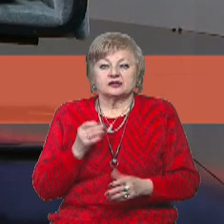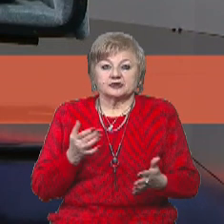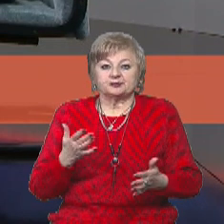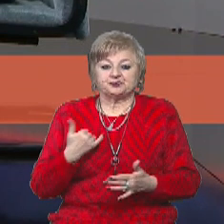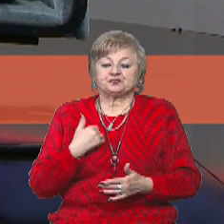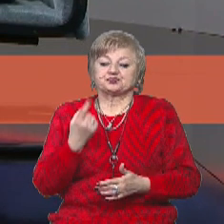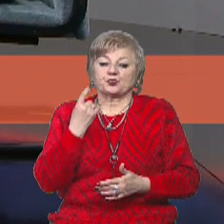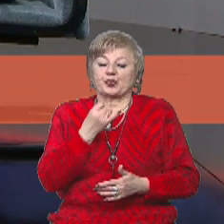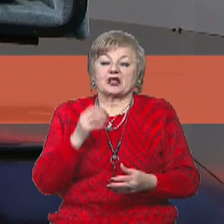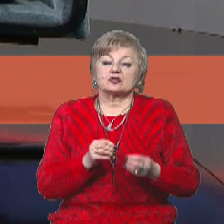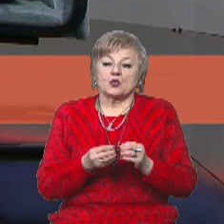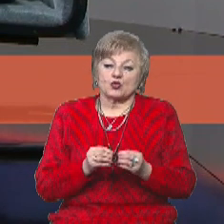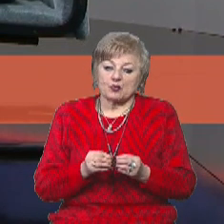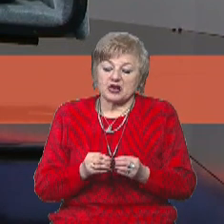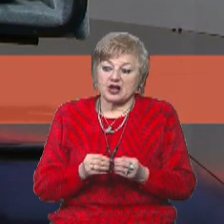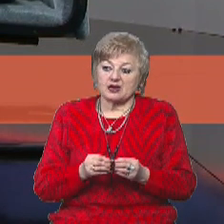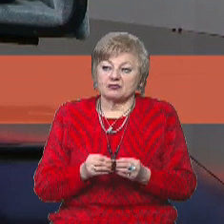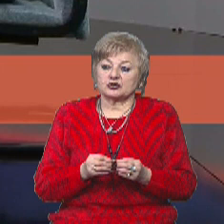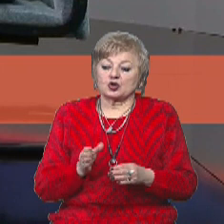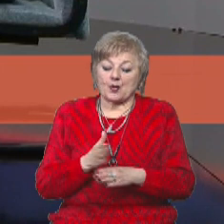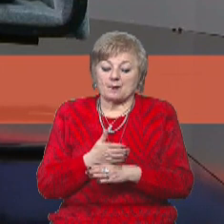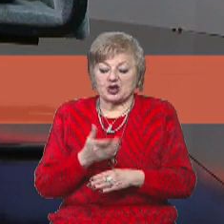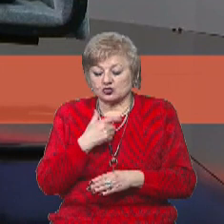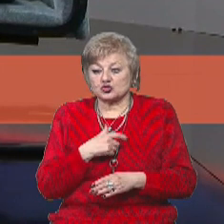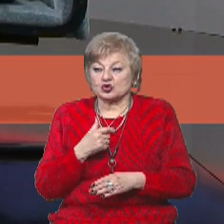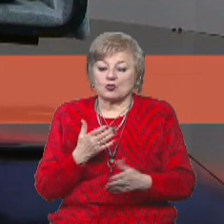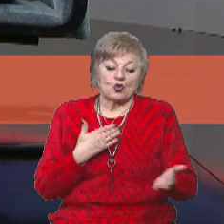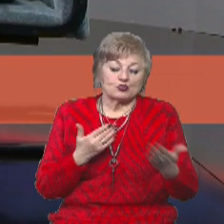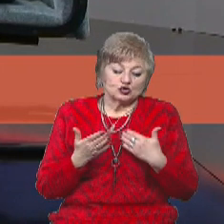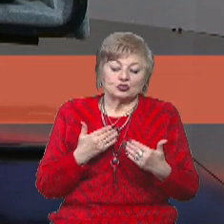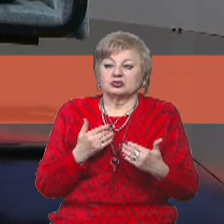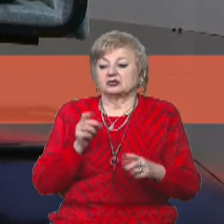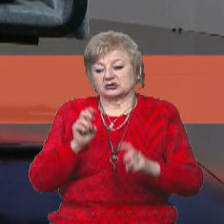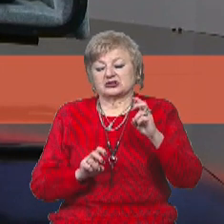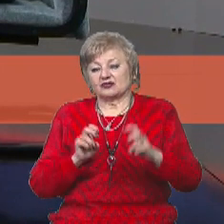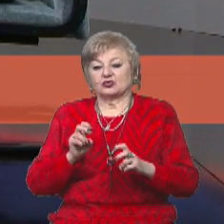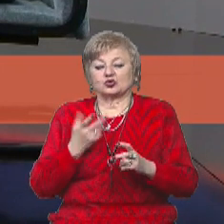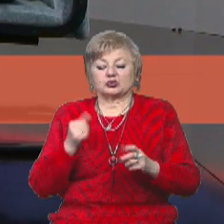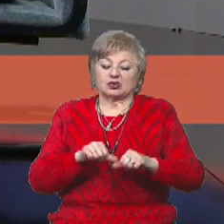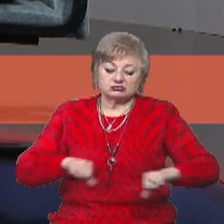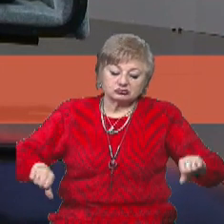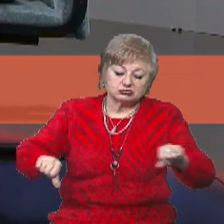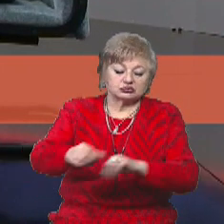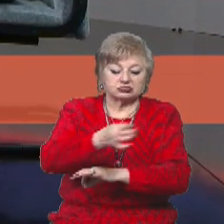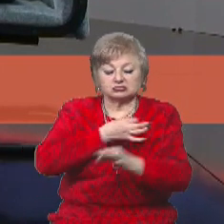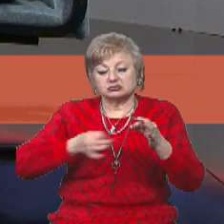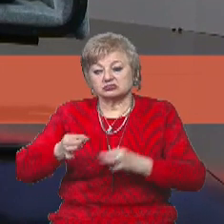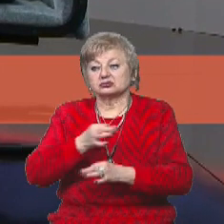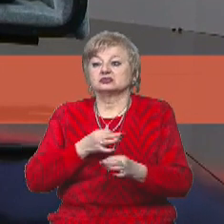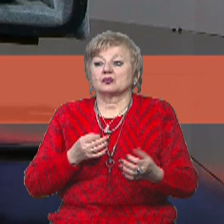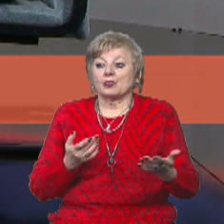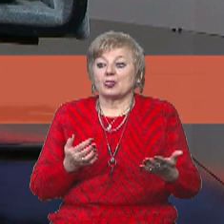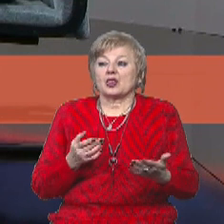з проблем, коли там між собою спілкуються там підприємства, ну, коли проходять якісь круглі столи, там підписання